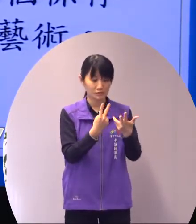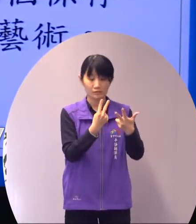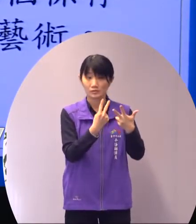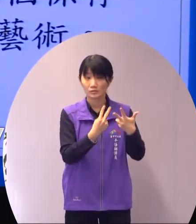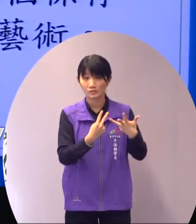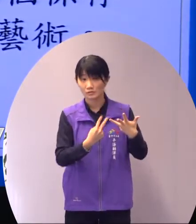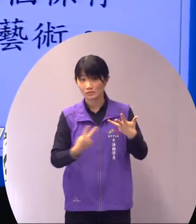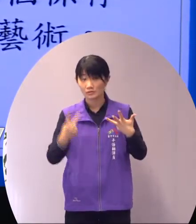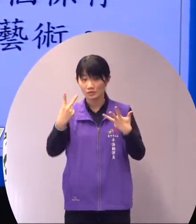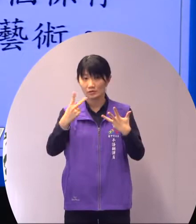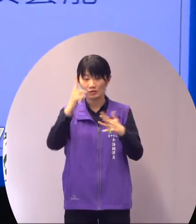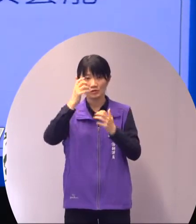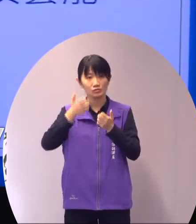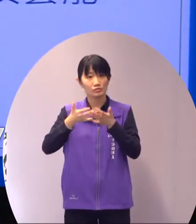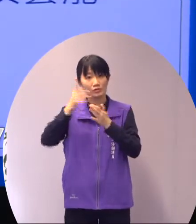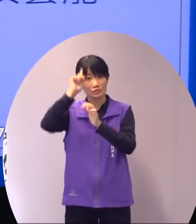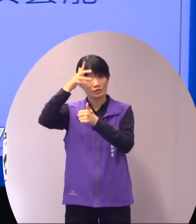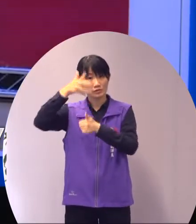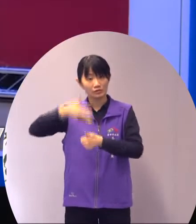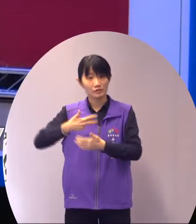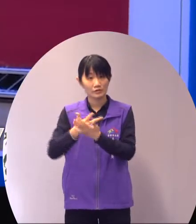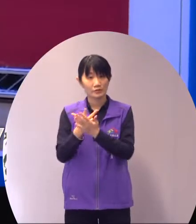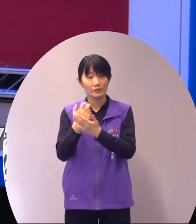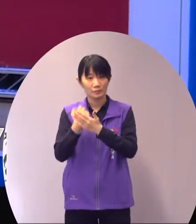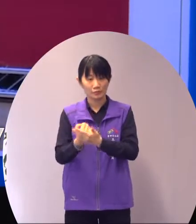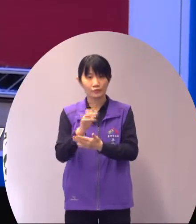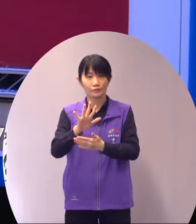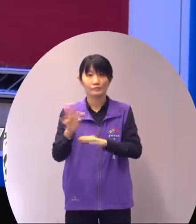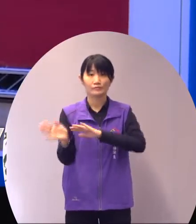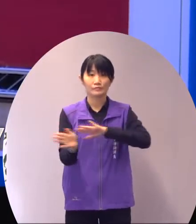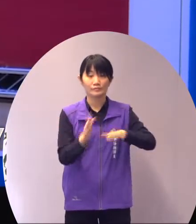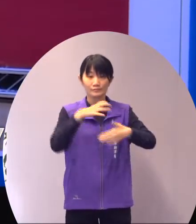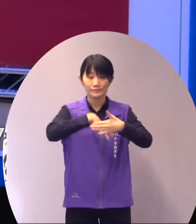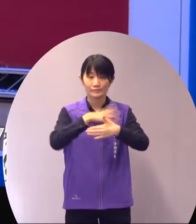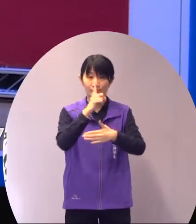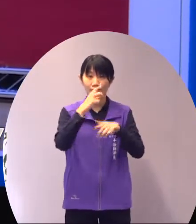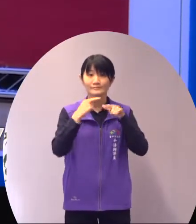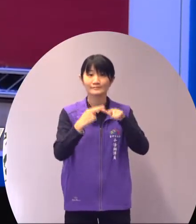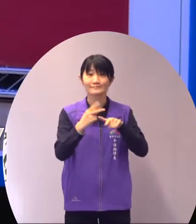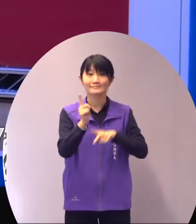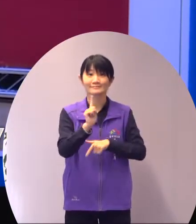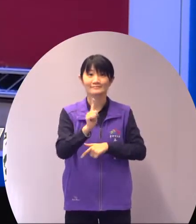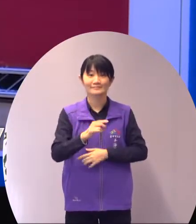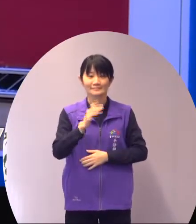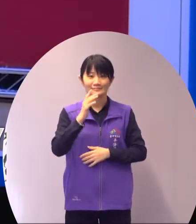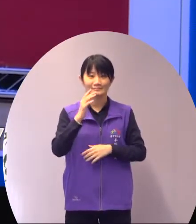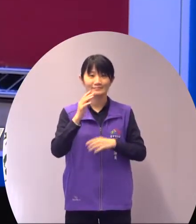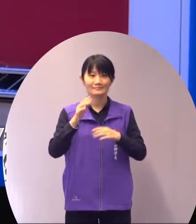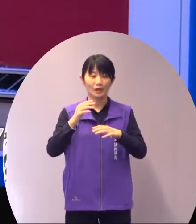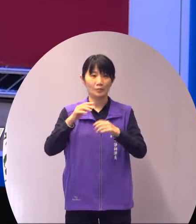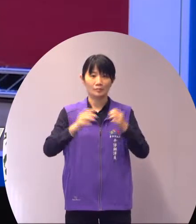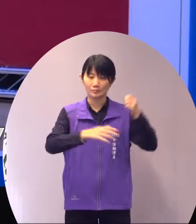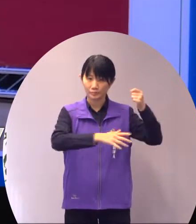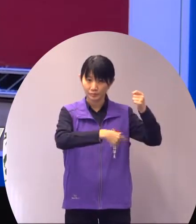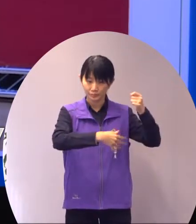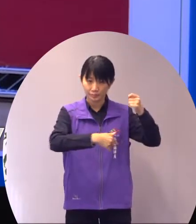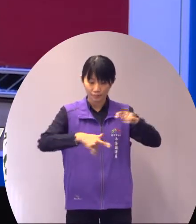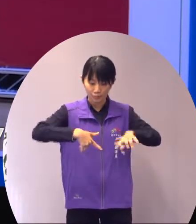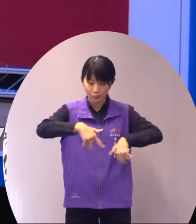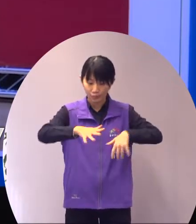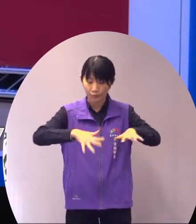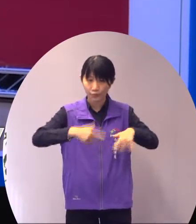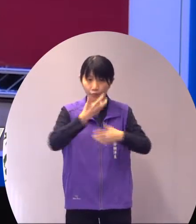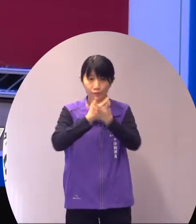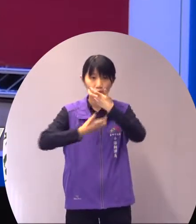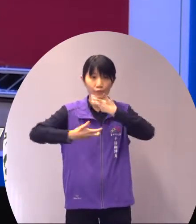为重要传统表演艺术。首先要介绍的是南管戏曲，保存者为林吴素